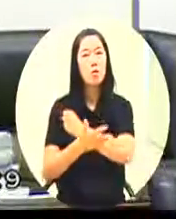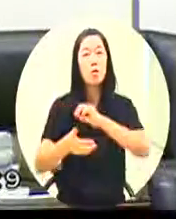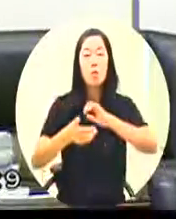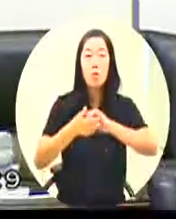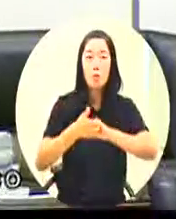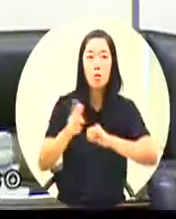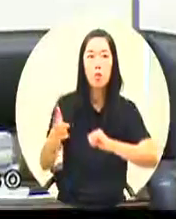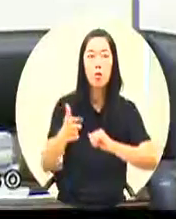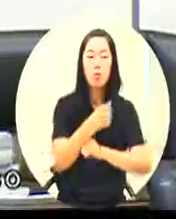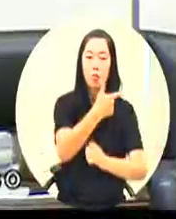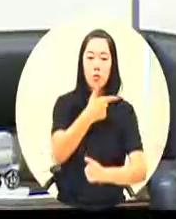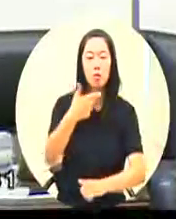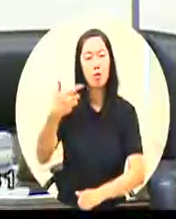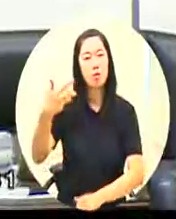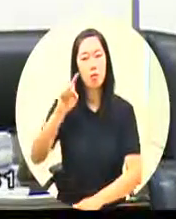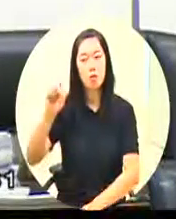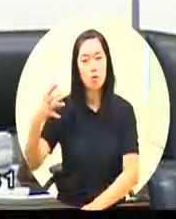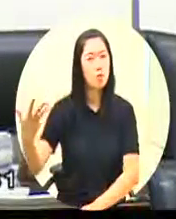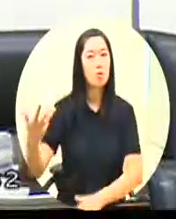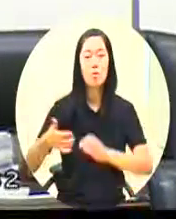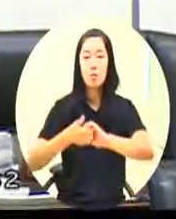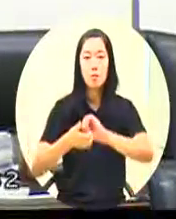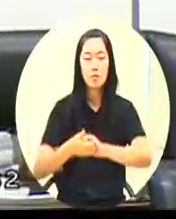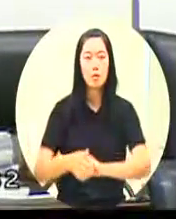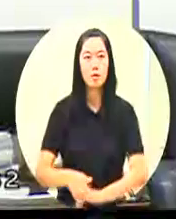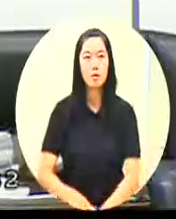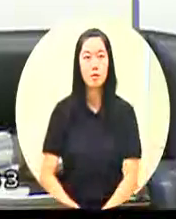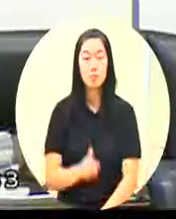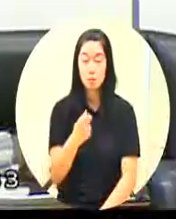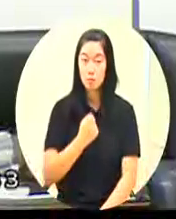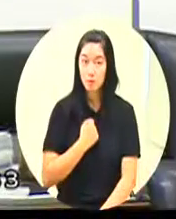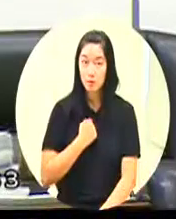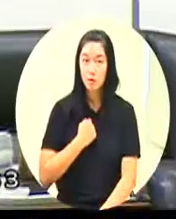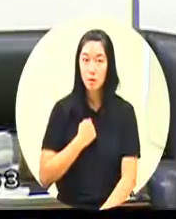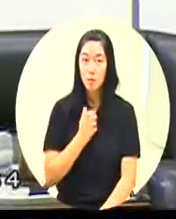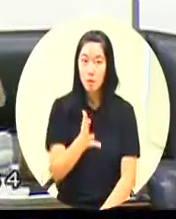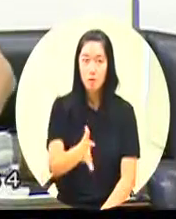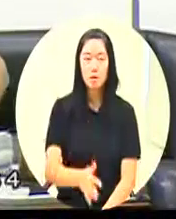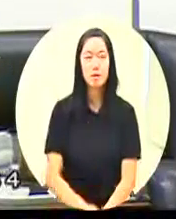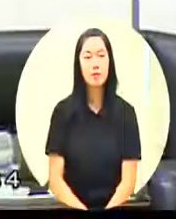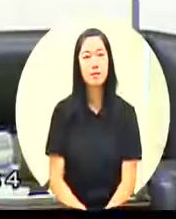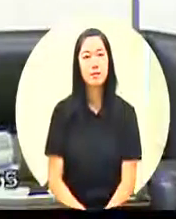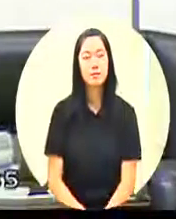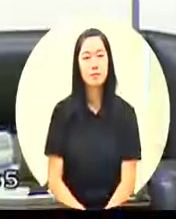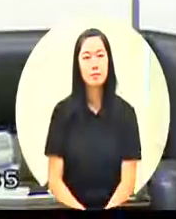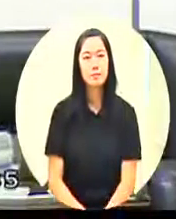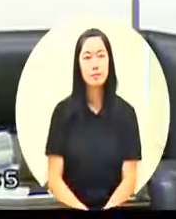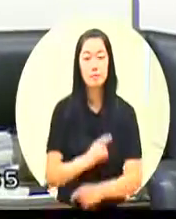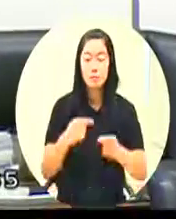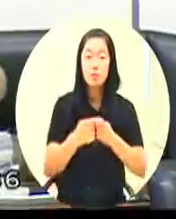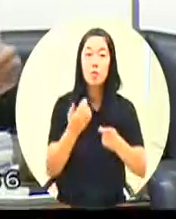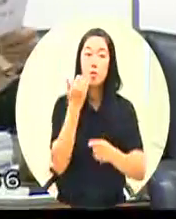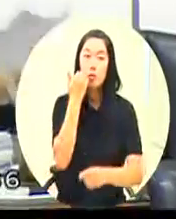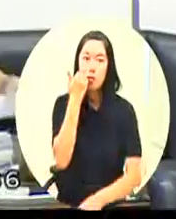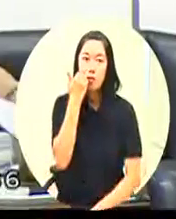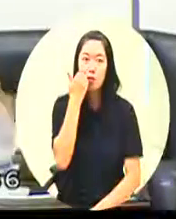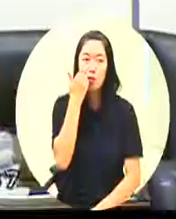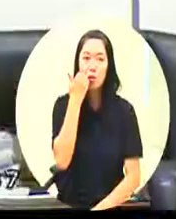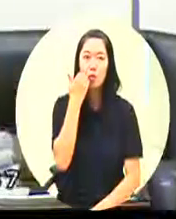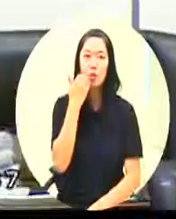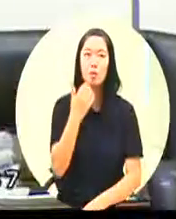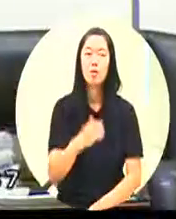六到十八啦，不一定。局长，你了解我的意思吗？ 我知道，朱元、 应该如果要奖励那